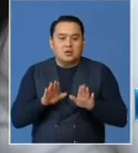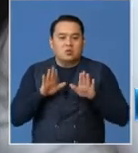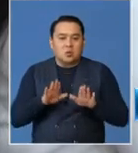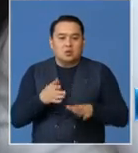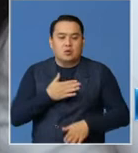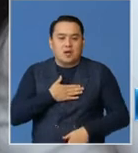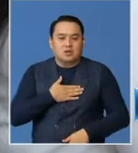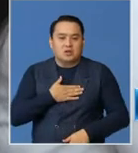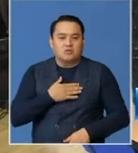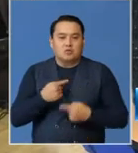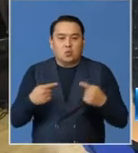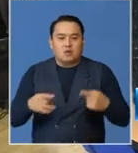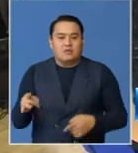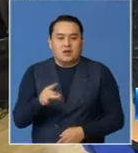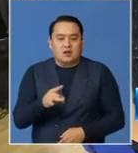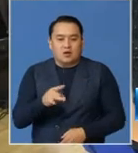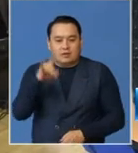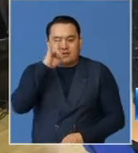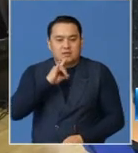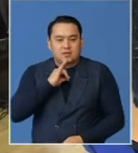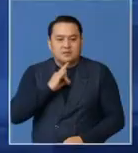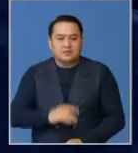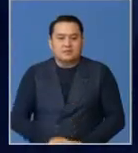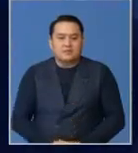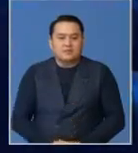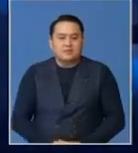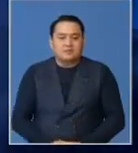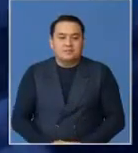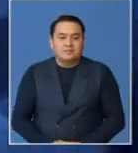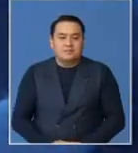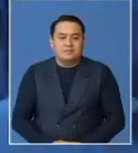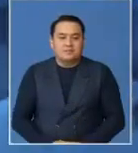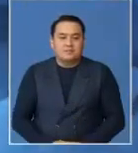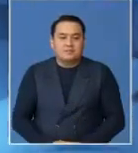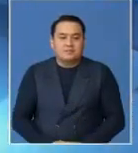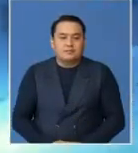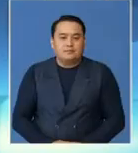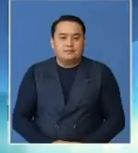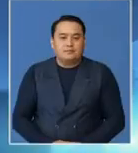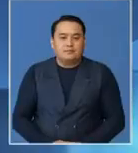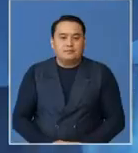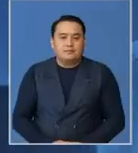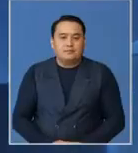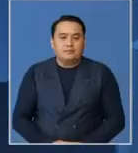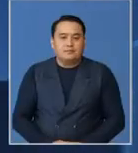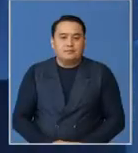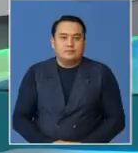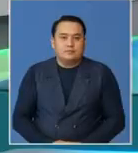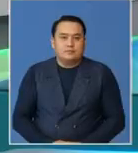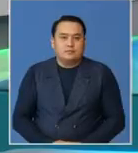в нашем, но и в других регионах Казахстана. Гульназ Мустафа, Айдус Калиев, телеканал ЖТСУ, Сарканский